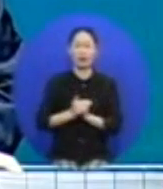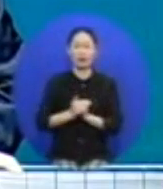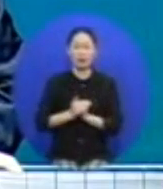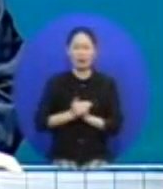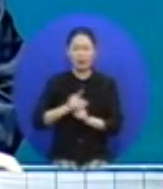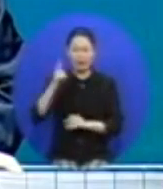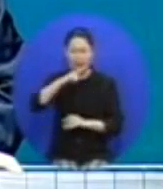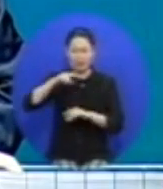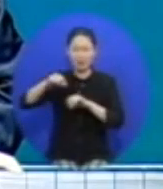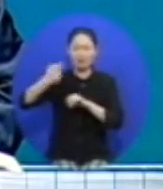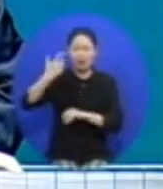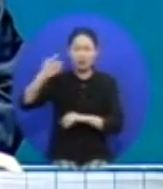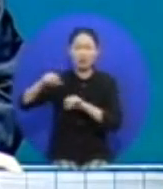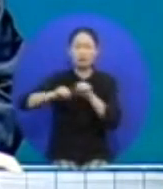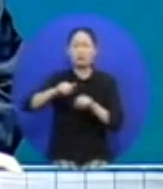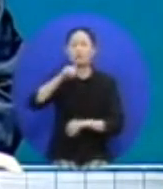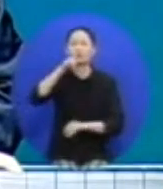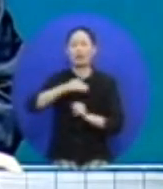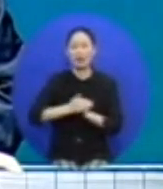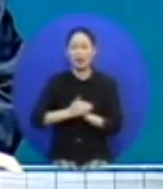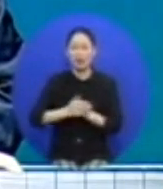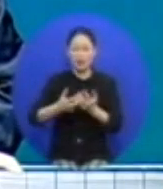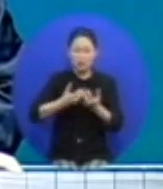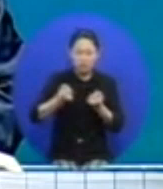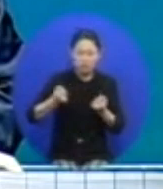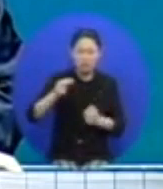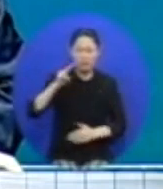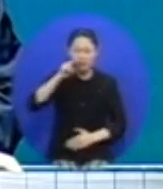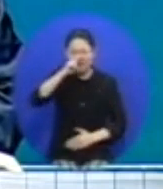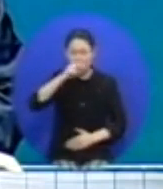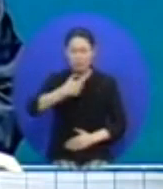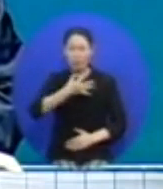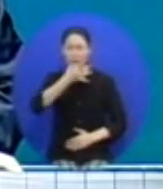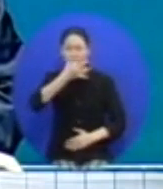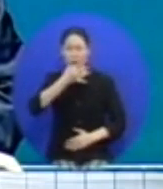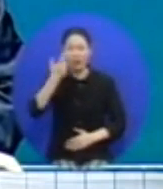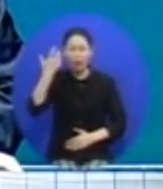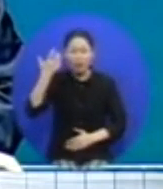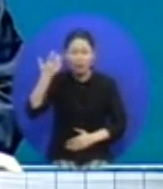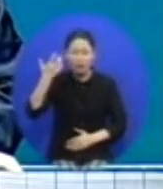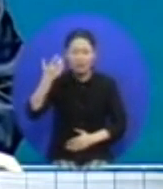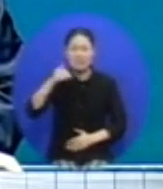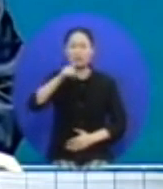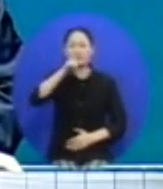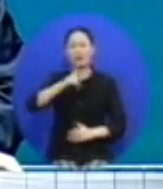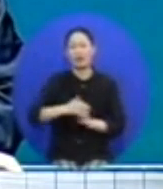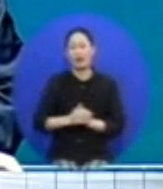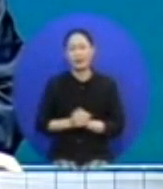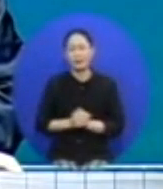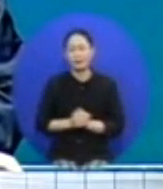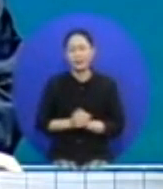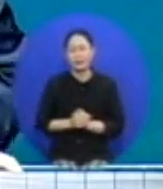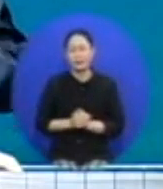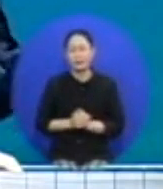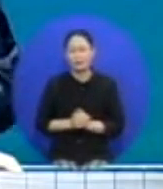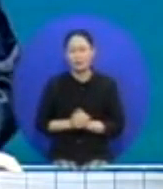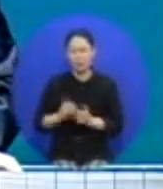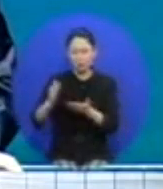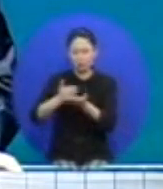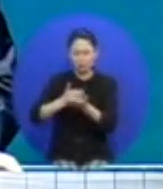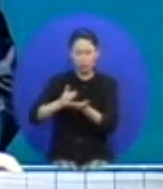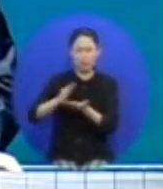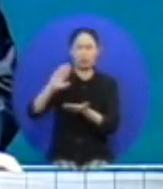악 안녕이 역사 아는구나 분열의 0 미움 애용 욕심 내용이 있구나 분별